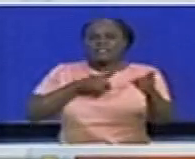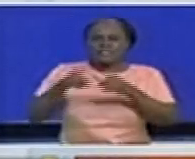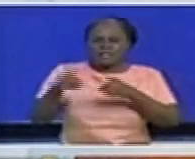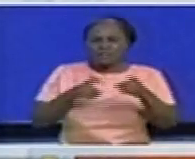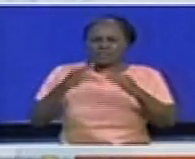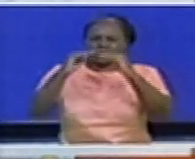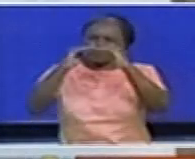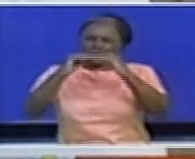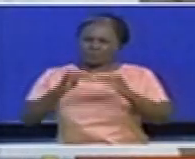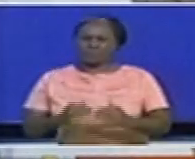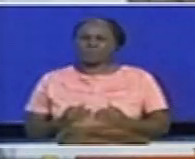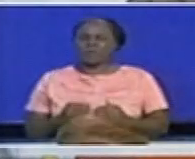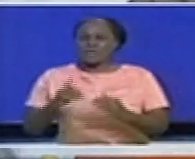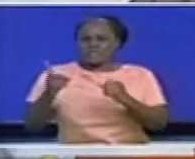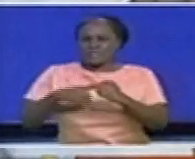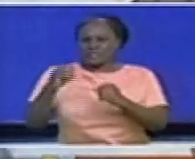to reduce by more than 60%.